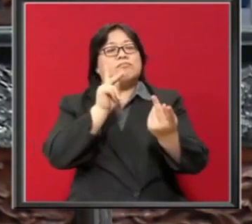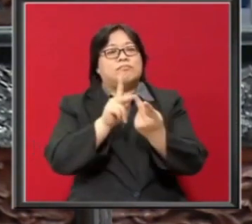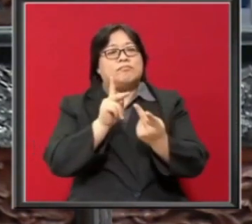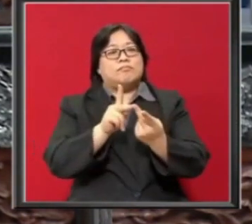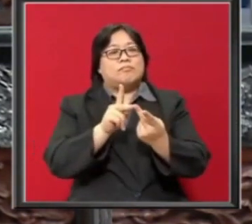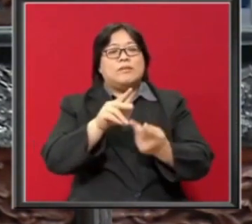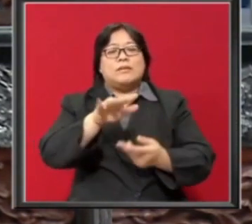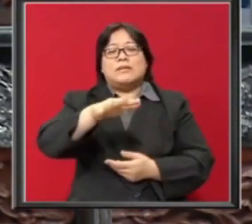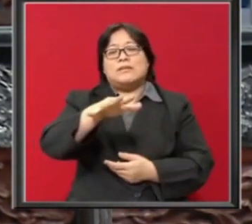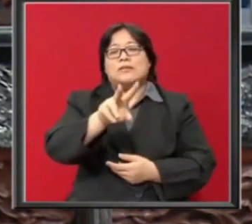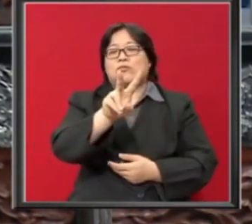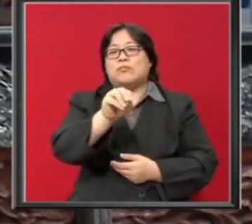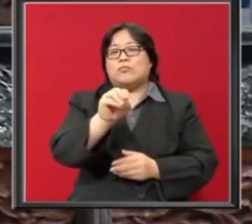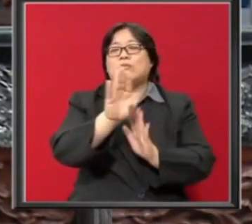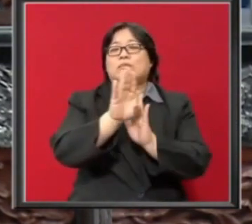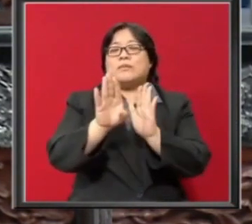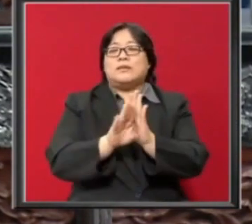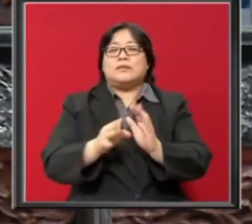sekitar